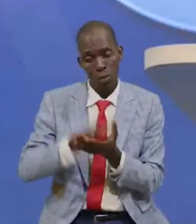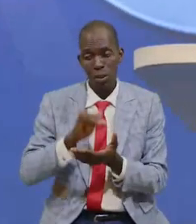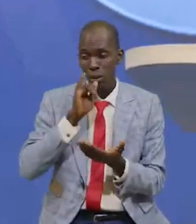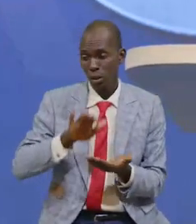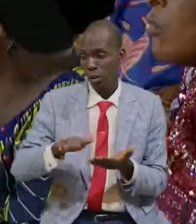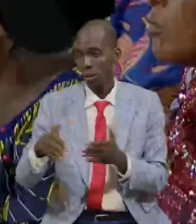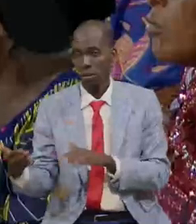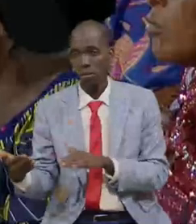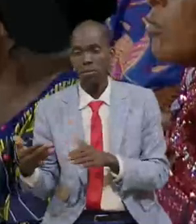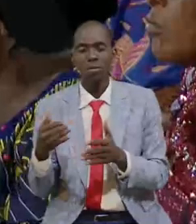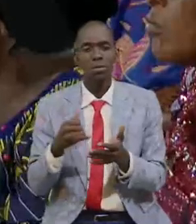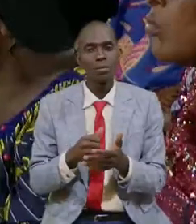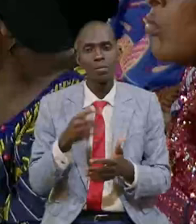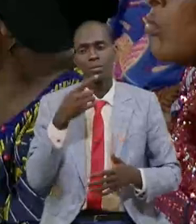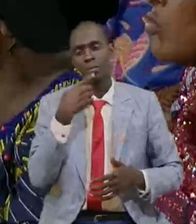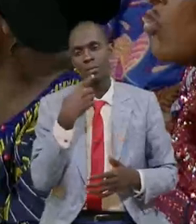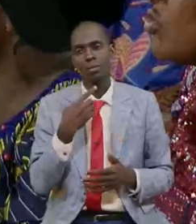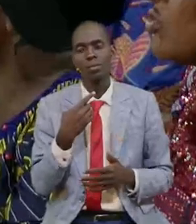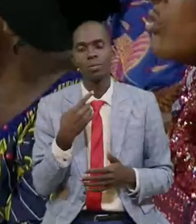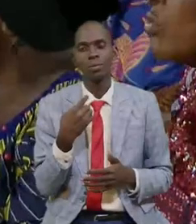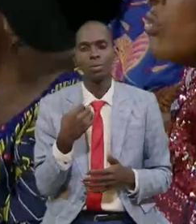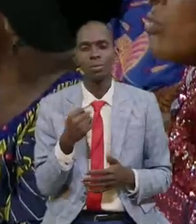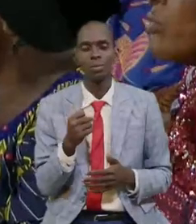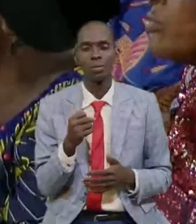est mort, c'est dit.